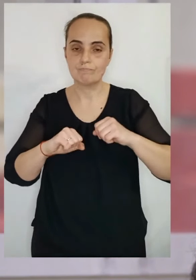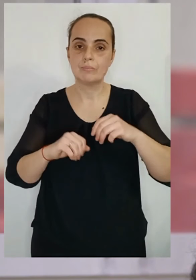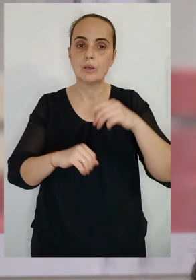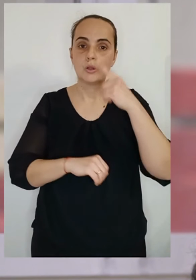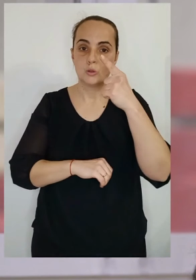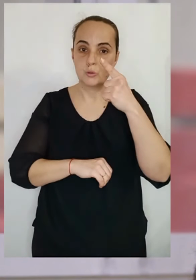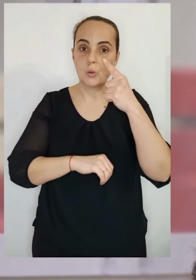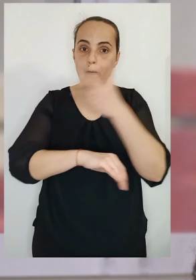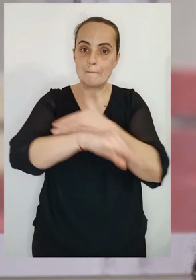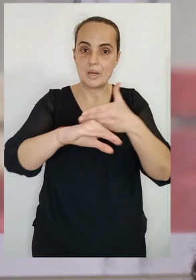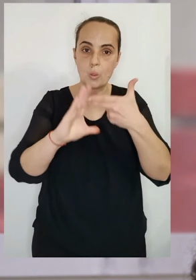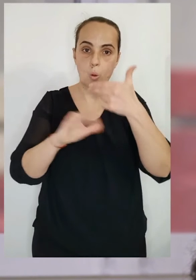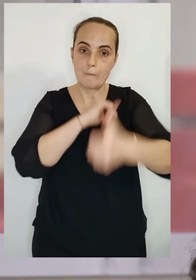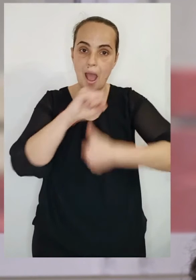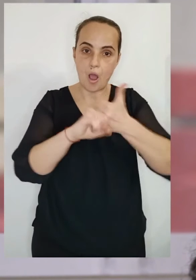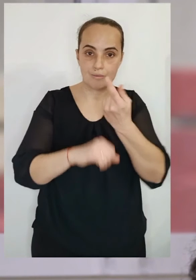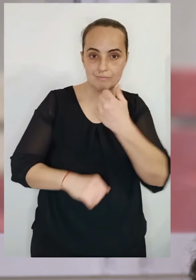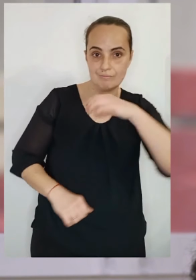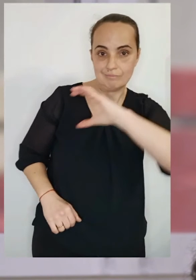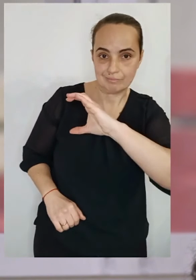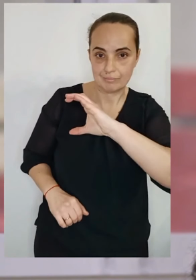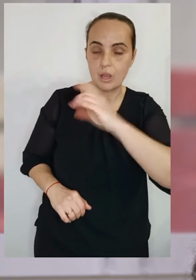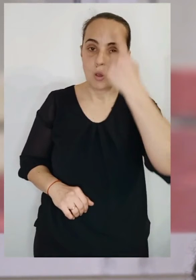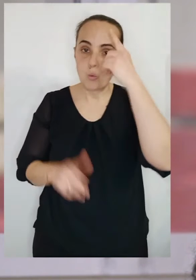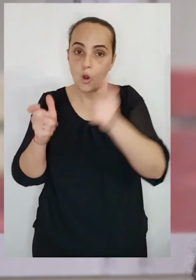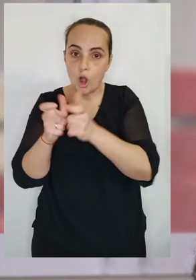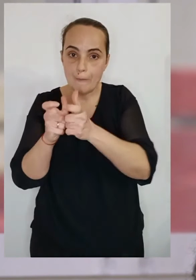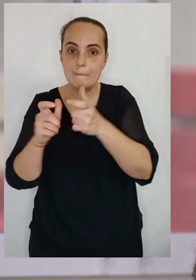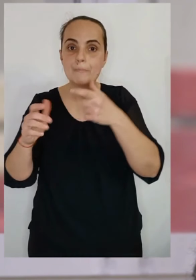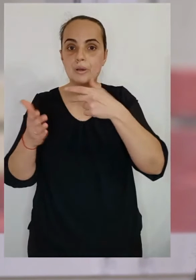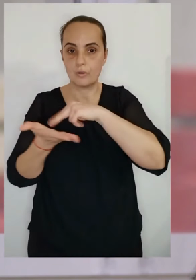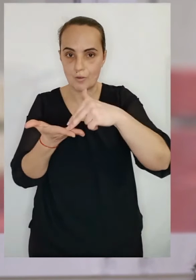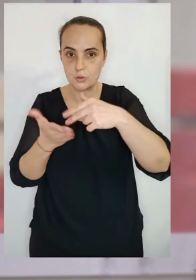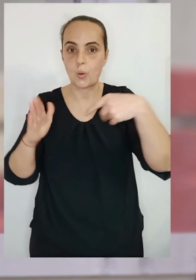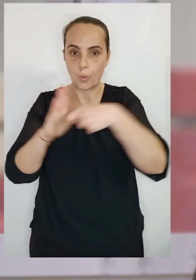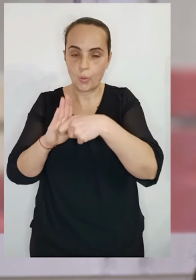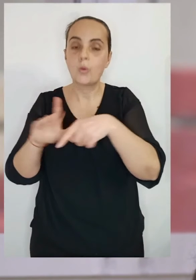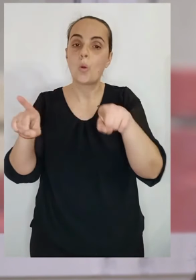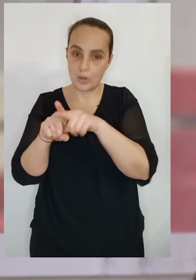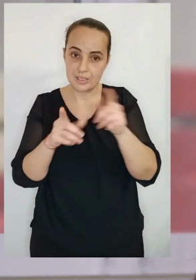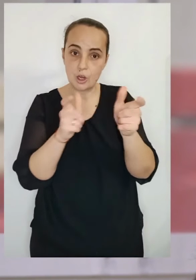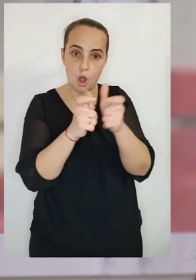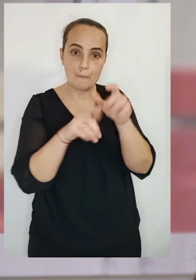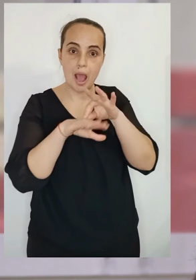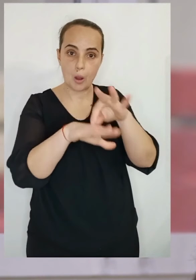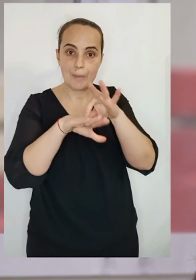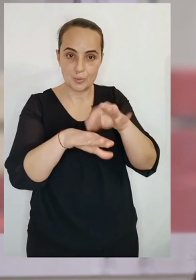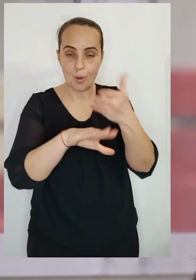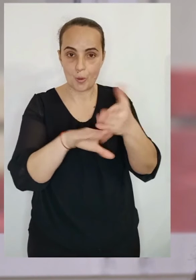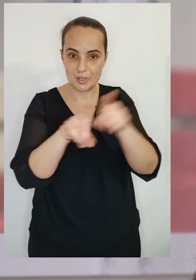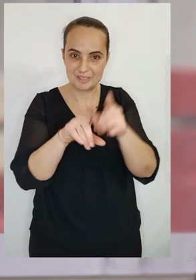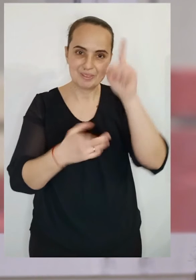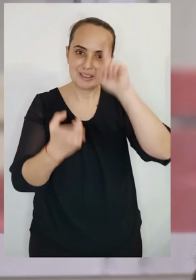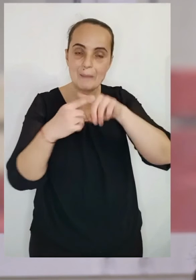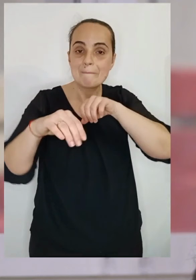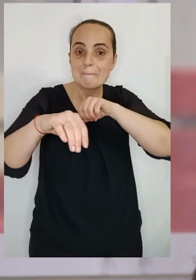de 2 millions d'euros par an, à la fois pour les clubs dits conventionnés, mais aussi pour les clubs qui sont accompagnés, plus sur